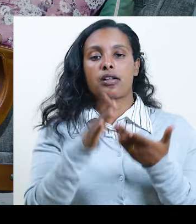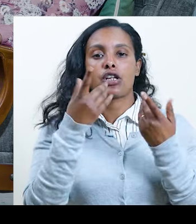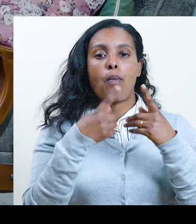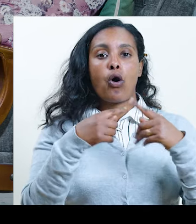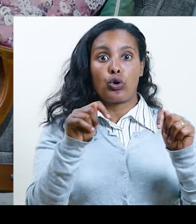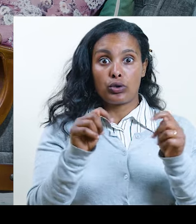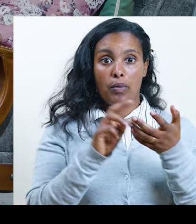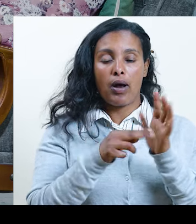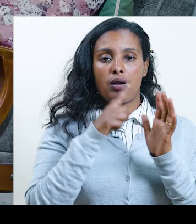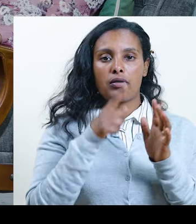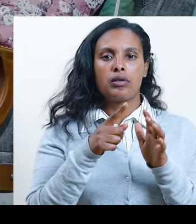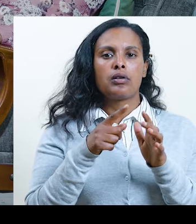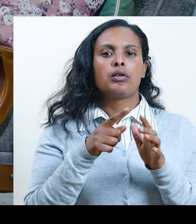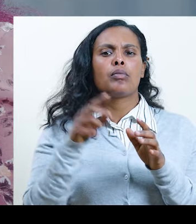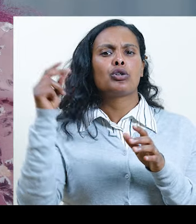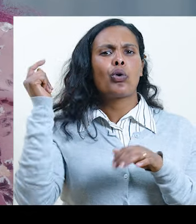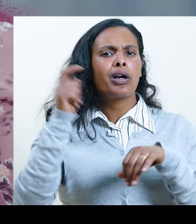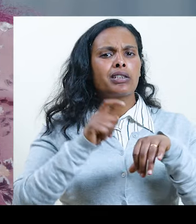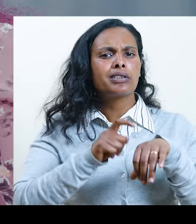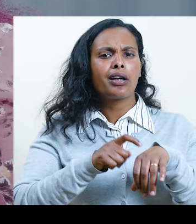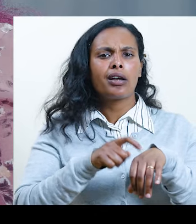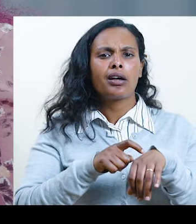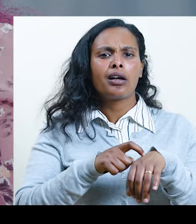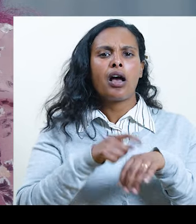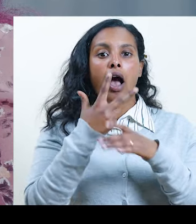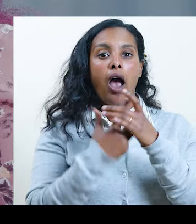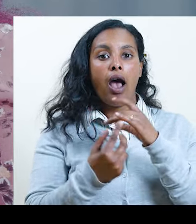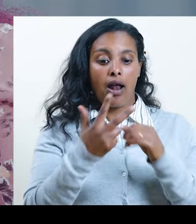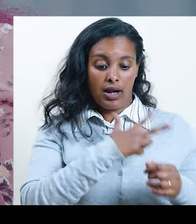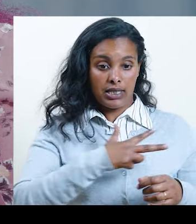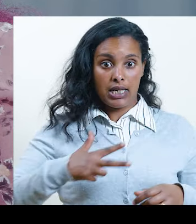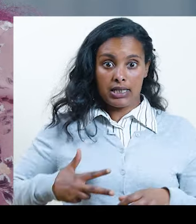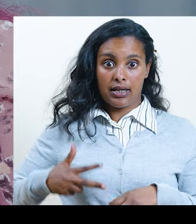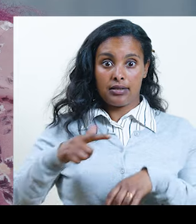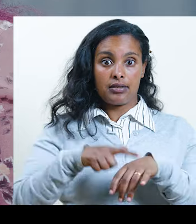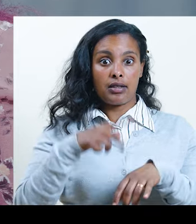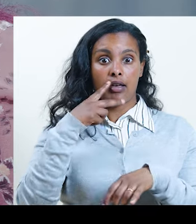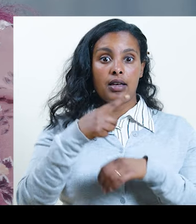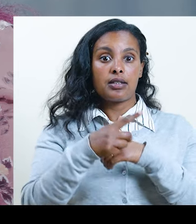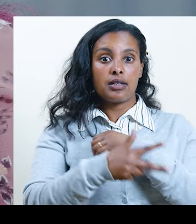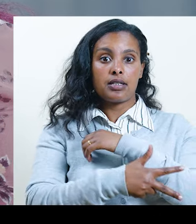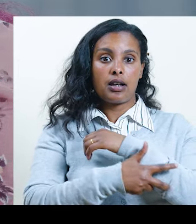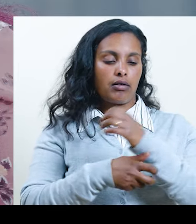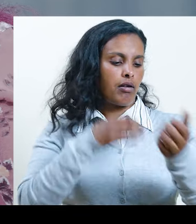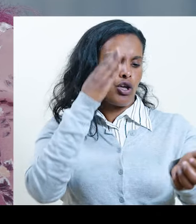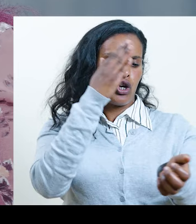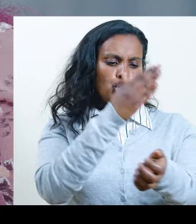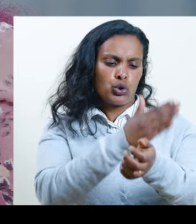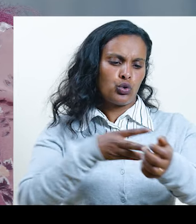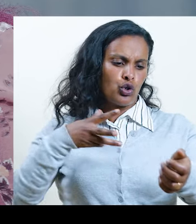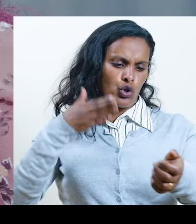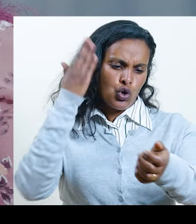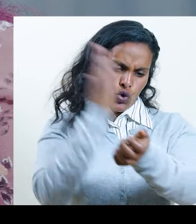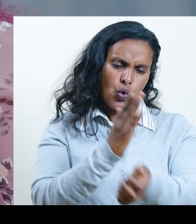ለማጣራትም እንደሞከርኩት በድሮ ጊዜ ደግሞ ሳይ ኃይለስላሴን ታሪክ ይሁን የሰረቀ እጁን ይቆረጥ